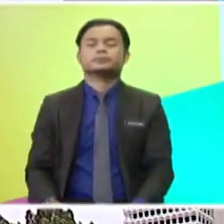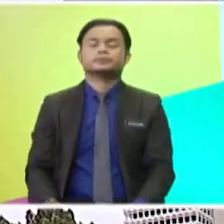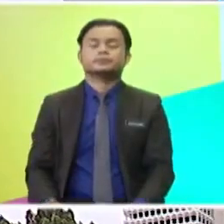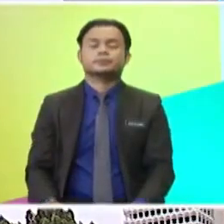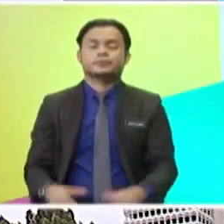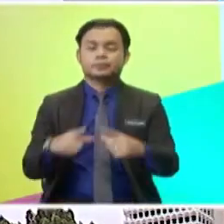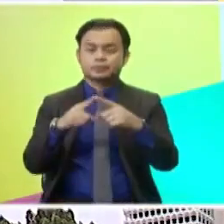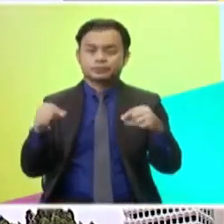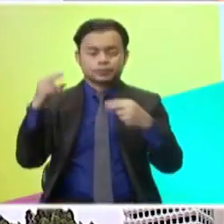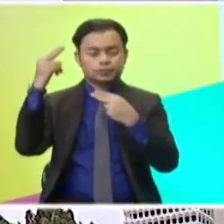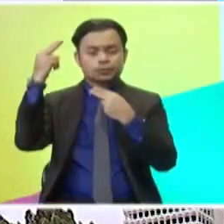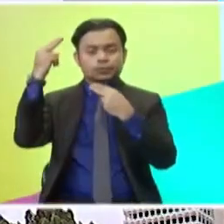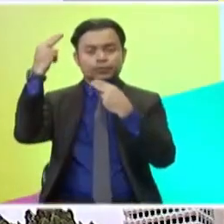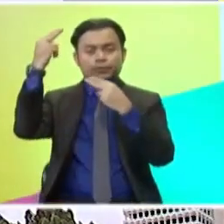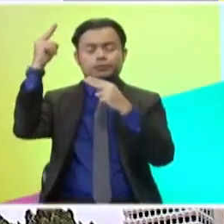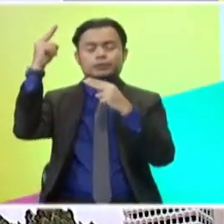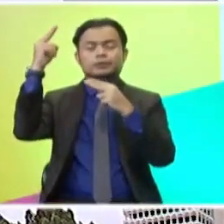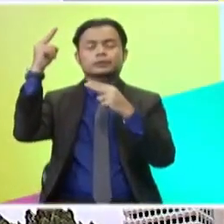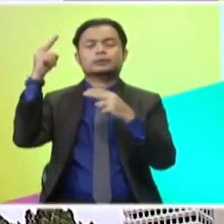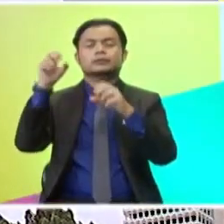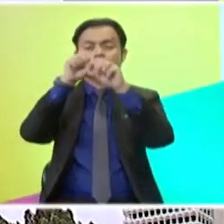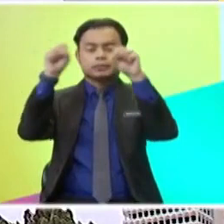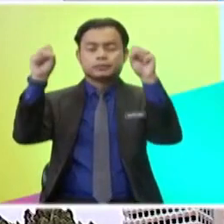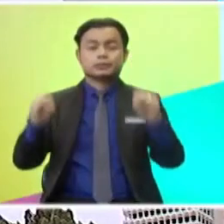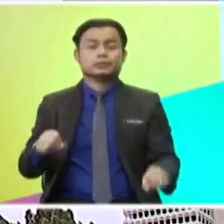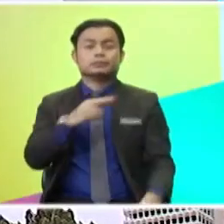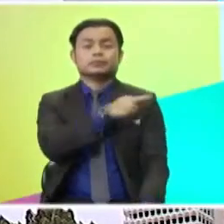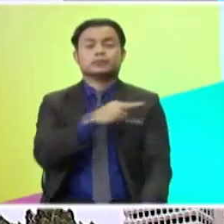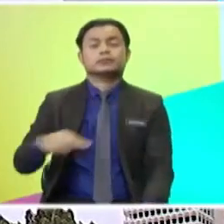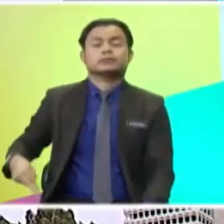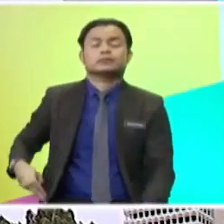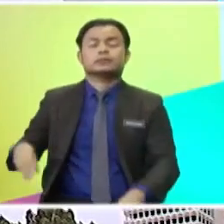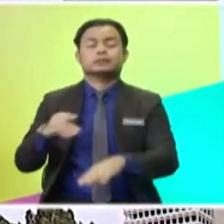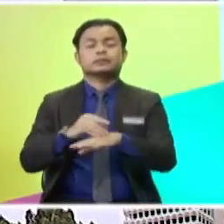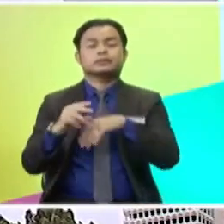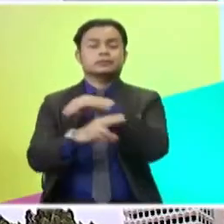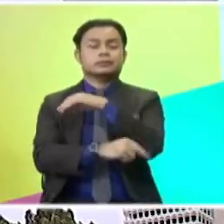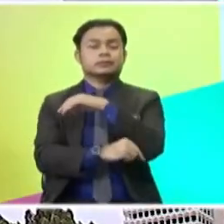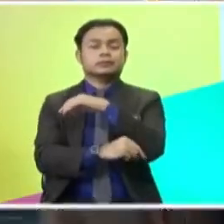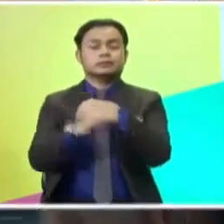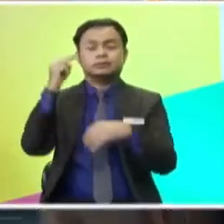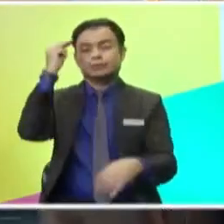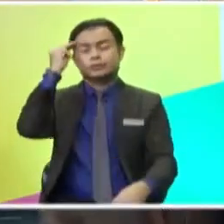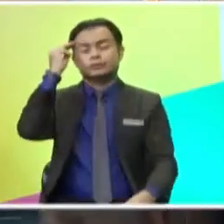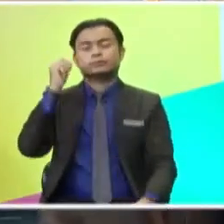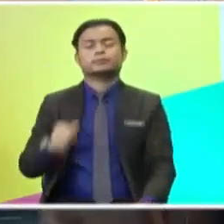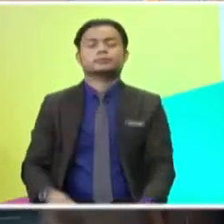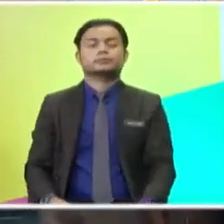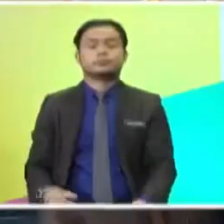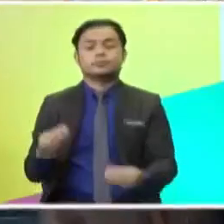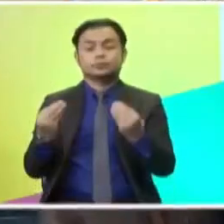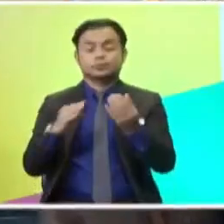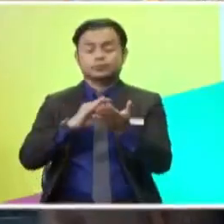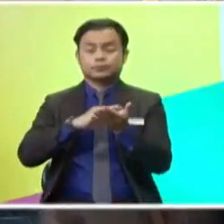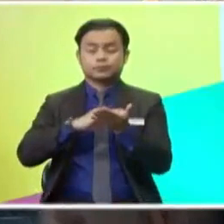tetap menghormati sistem beraja yang diamalkan di negeri-negeri Melayu. Mungkin fungsi raja-raja Melayu di situ sedikit berbeza.